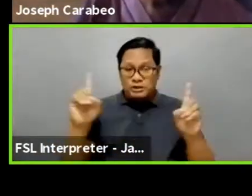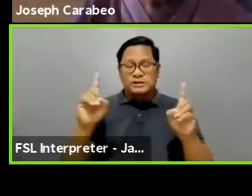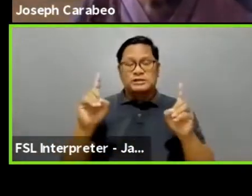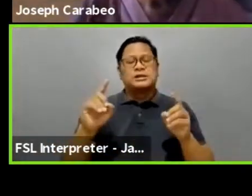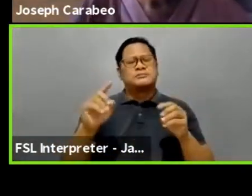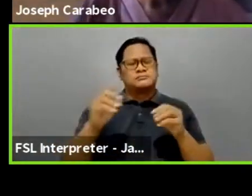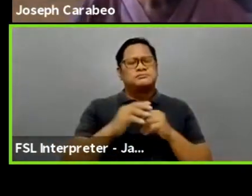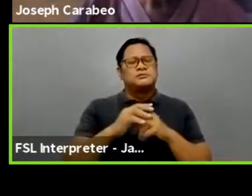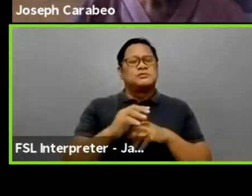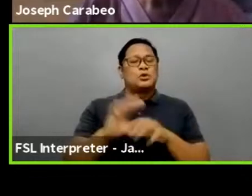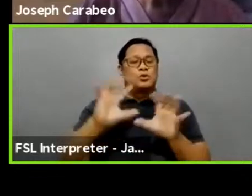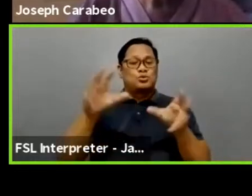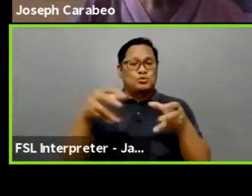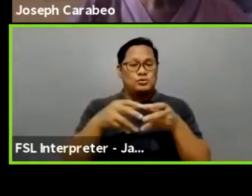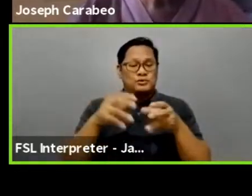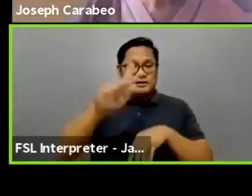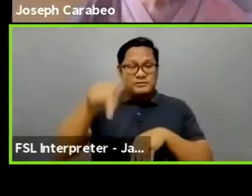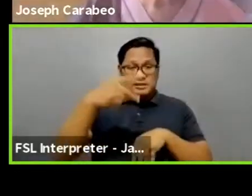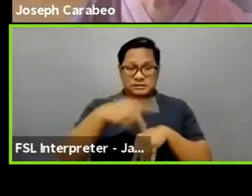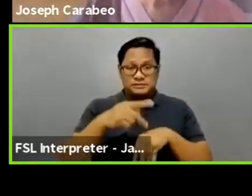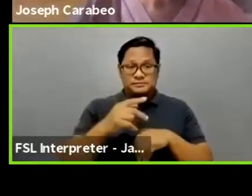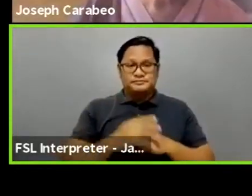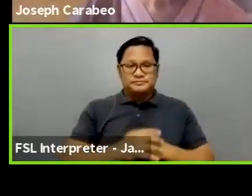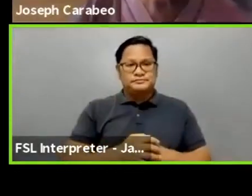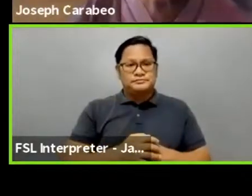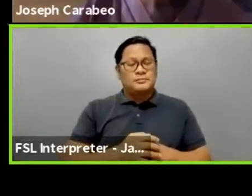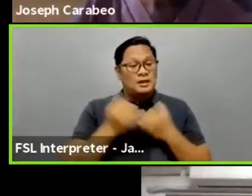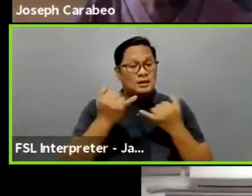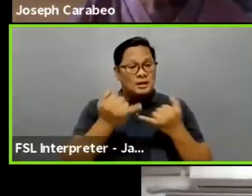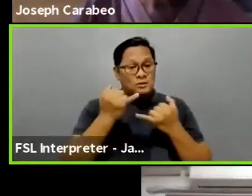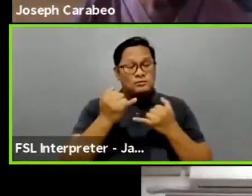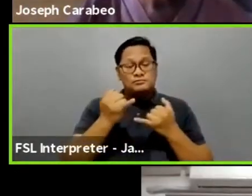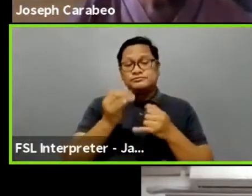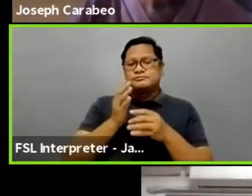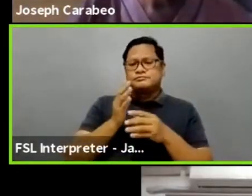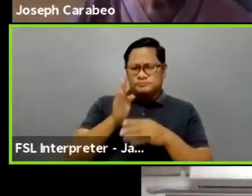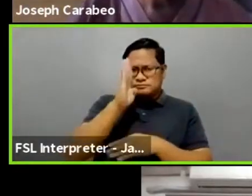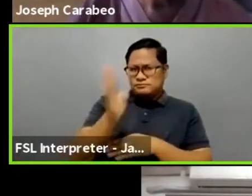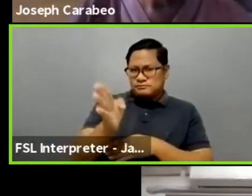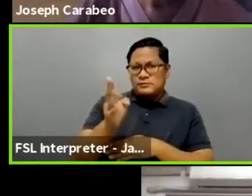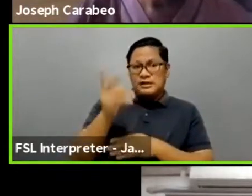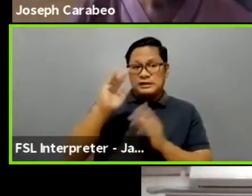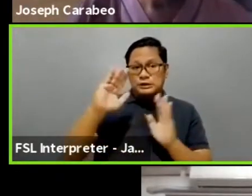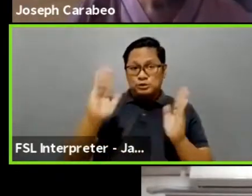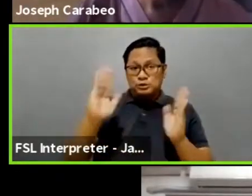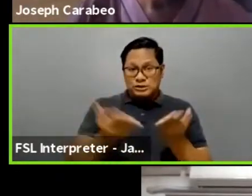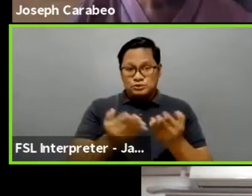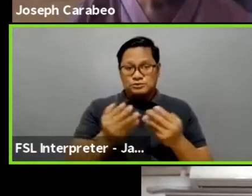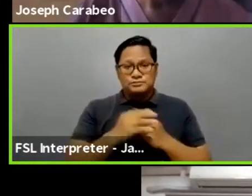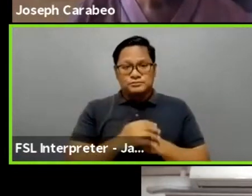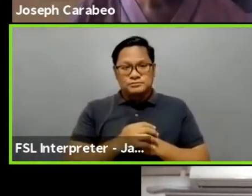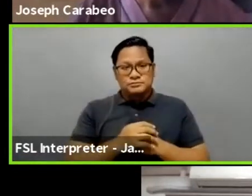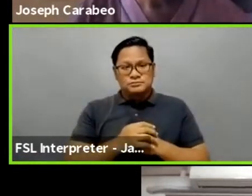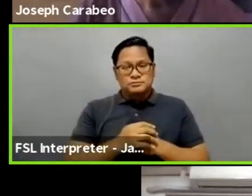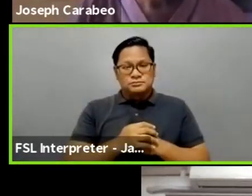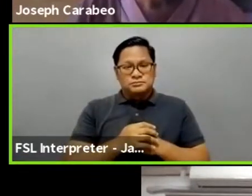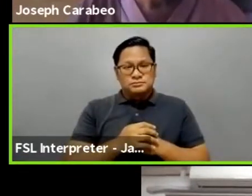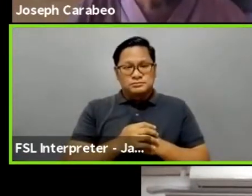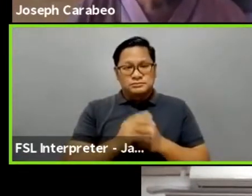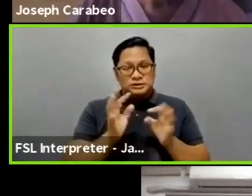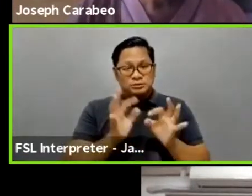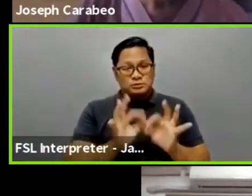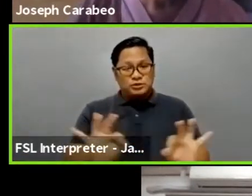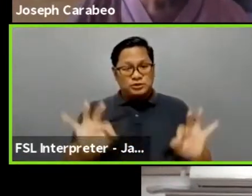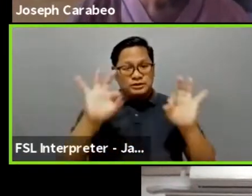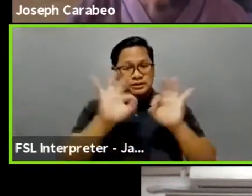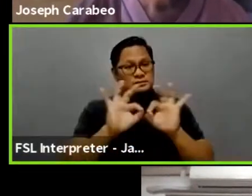Pilipinas. So I would like to go straight to the introductions. Ang pinakamahalaga,